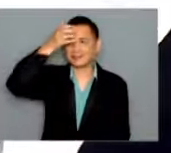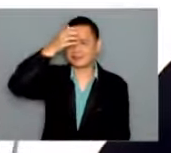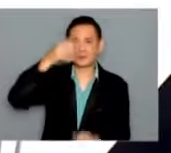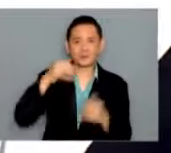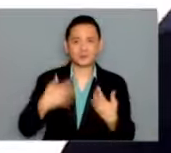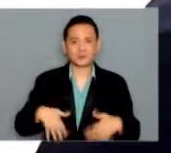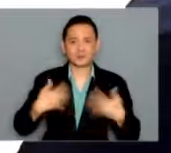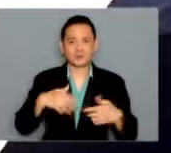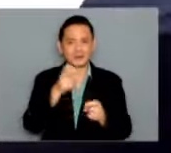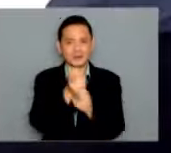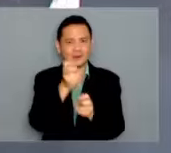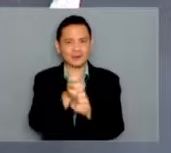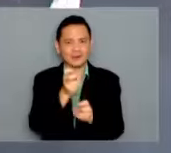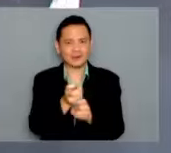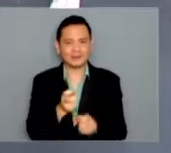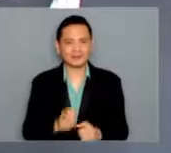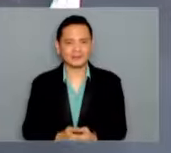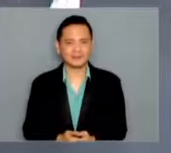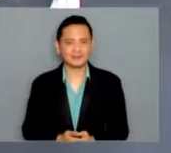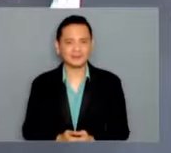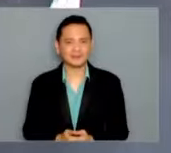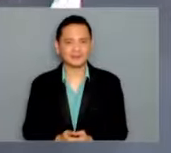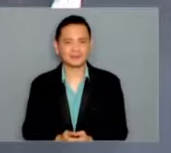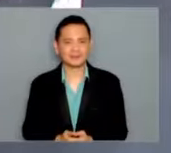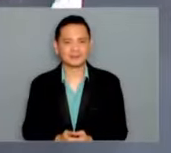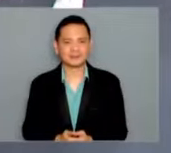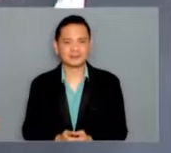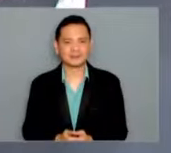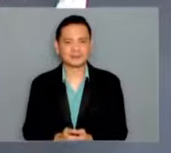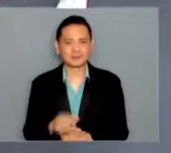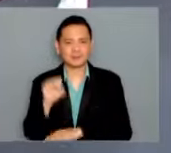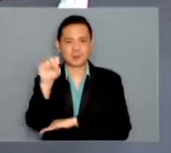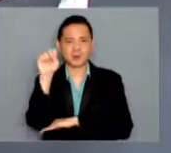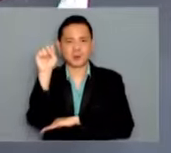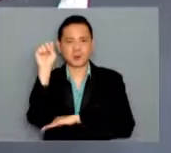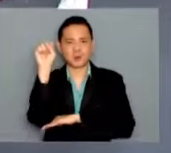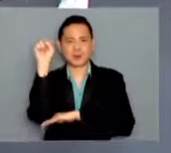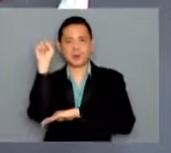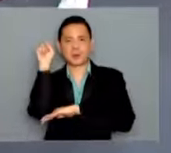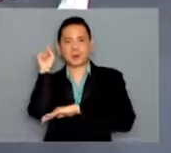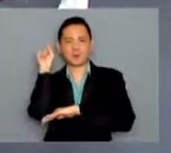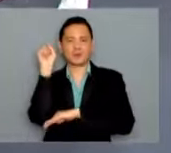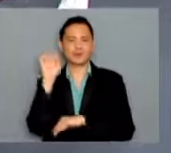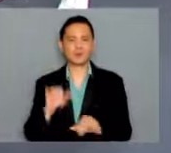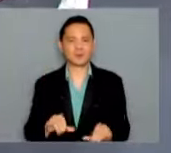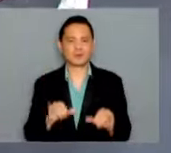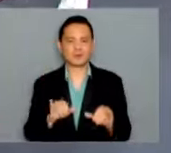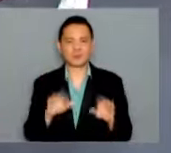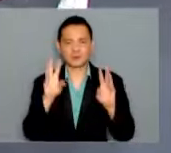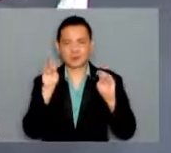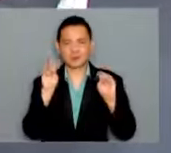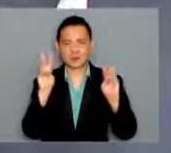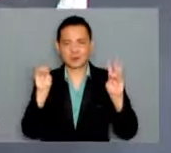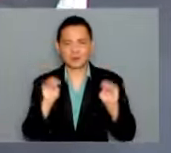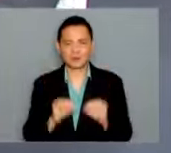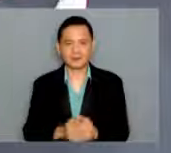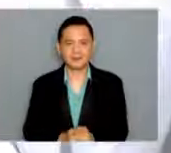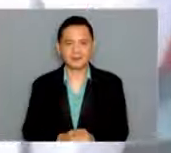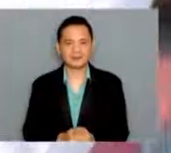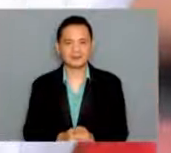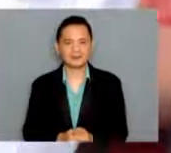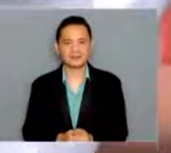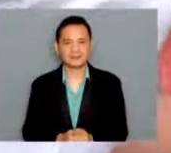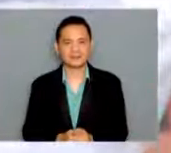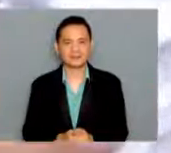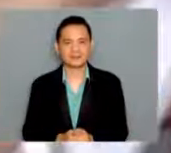yung nandito. Saka parang sa anak ko. Wow! Kaya po nila to ginagawa